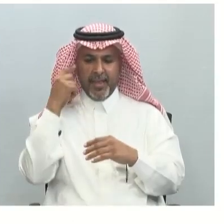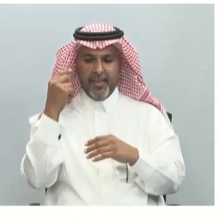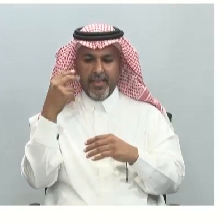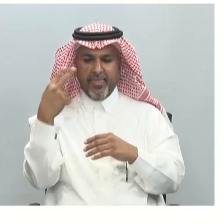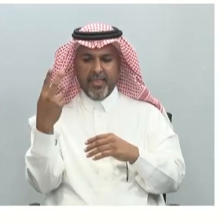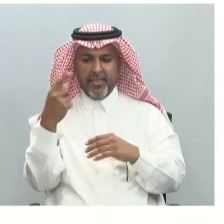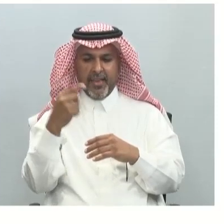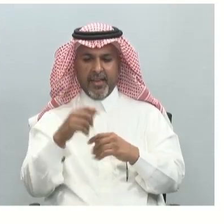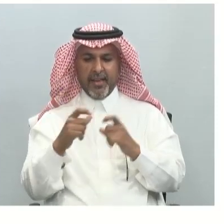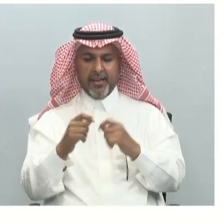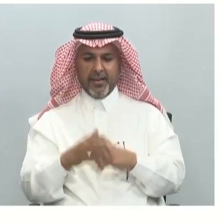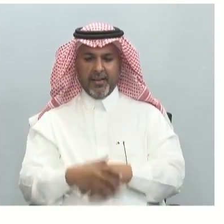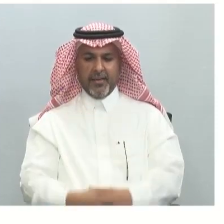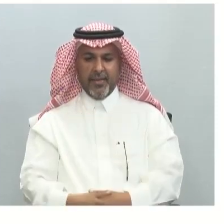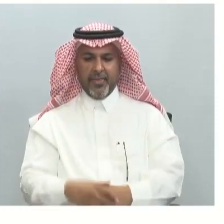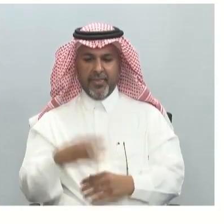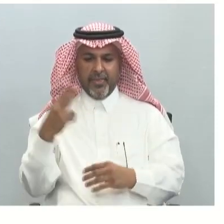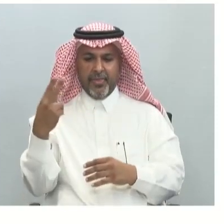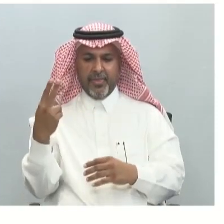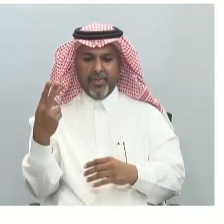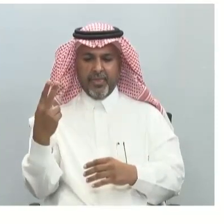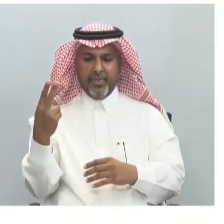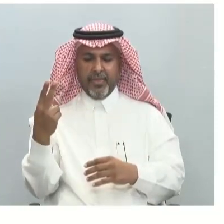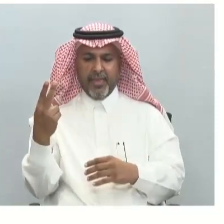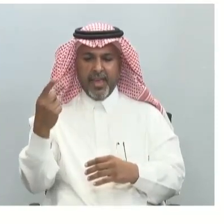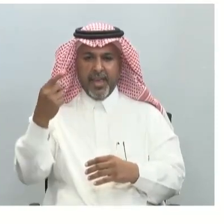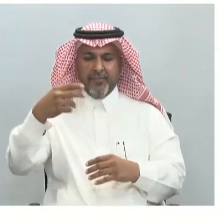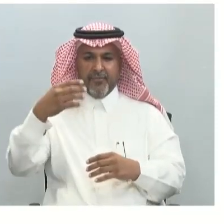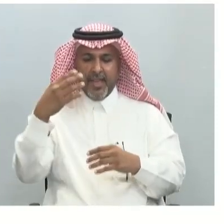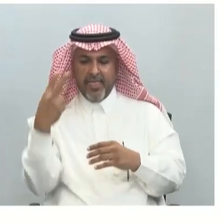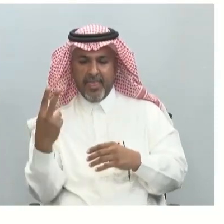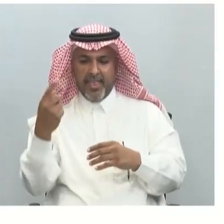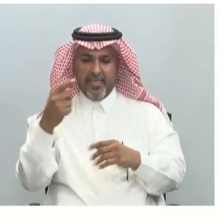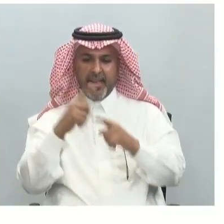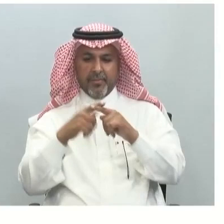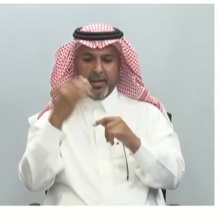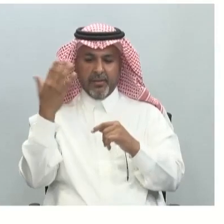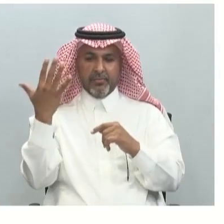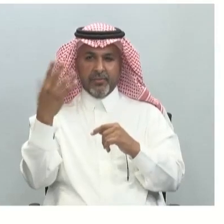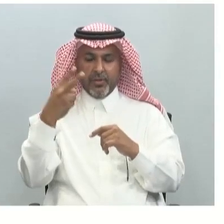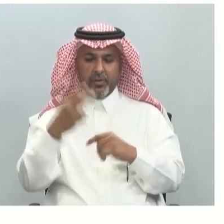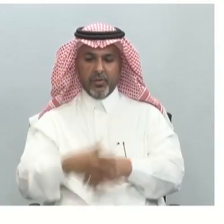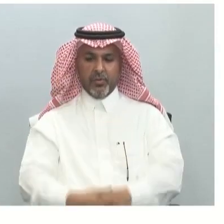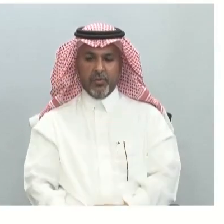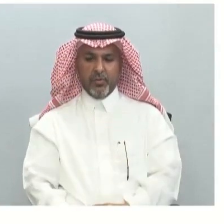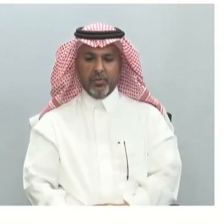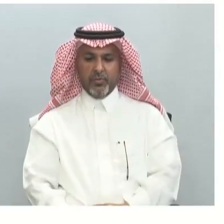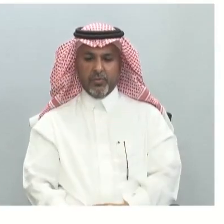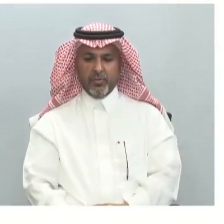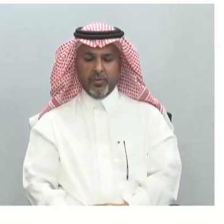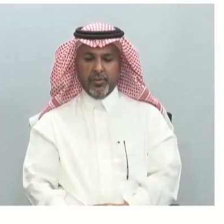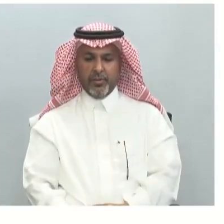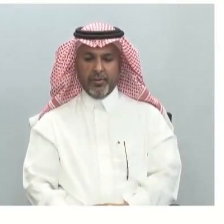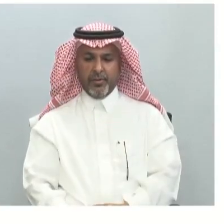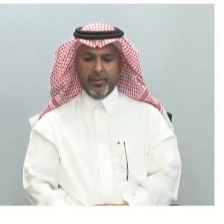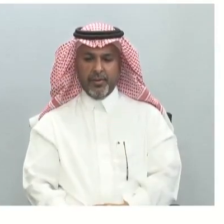اثنين في خمسه وعشرون على اربعه راح تساوي طبعا جذر 25